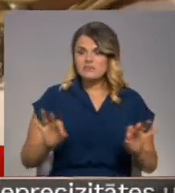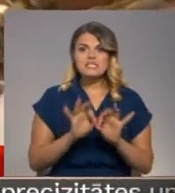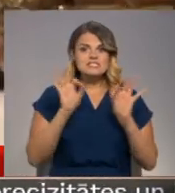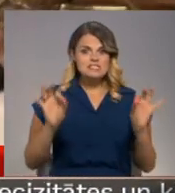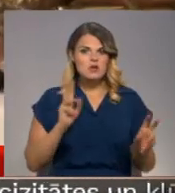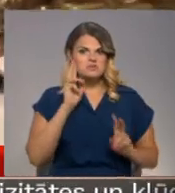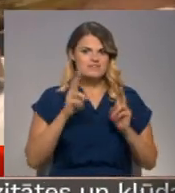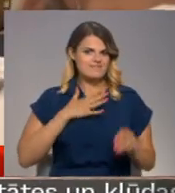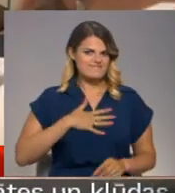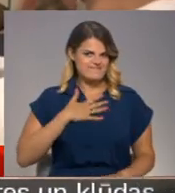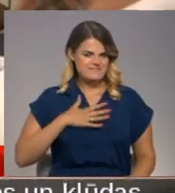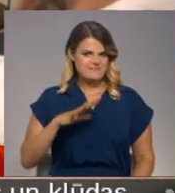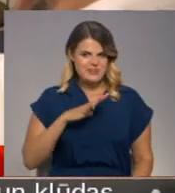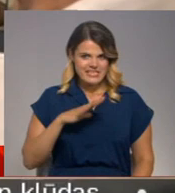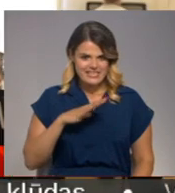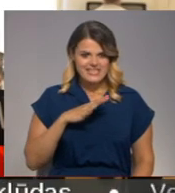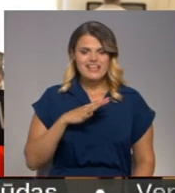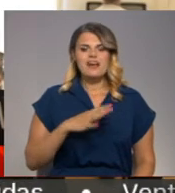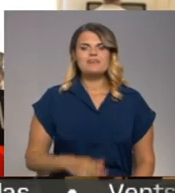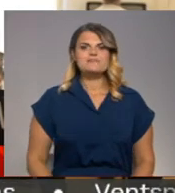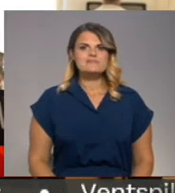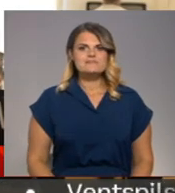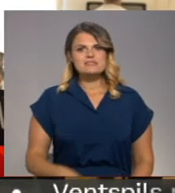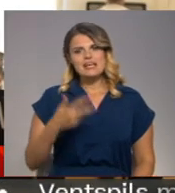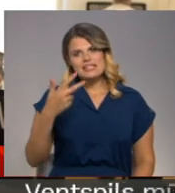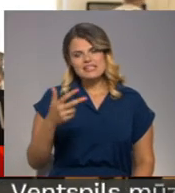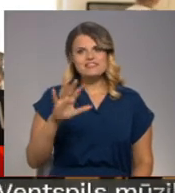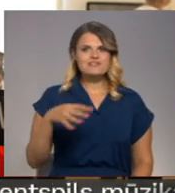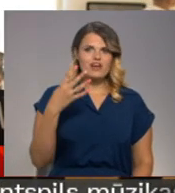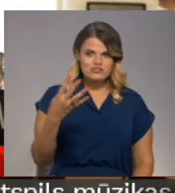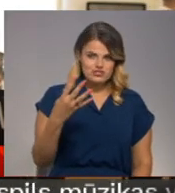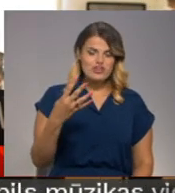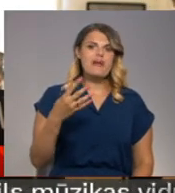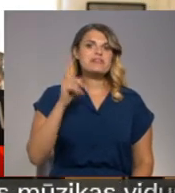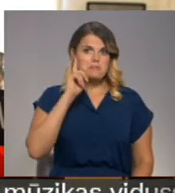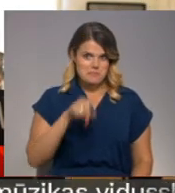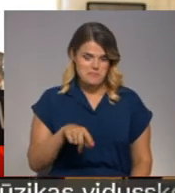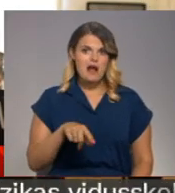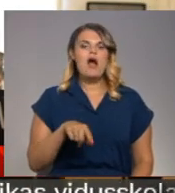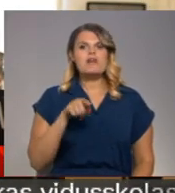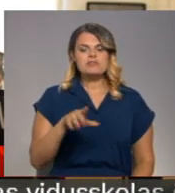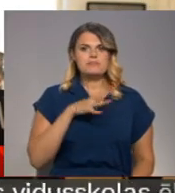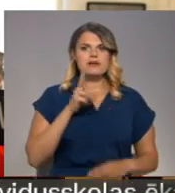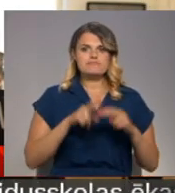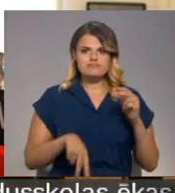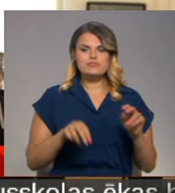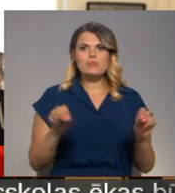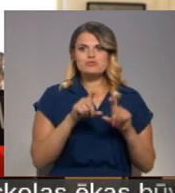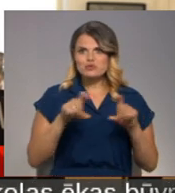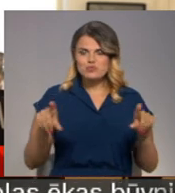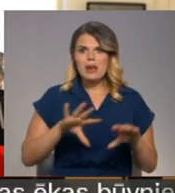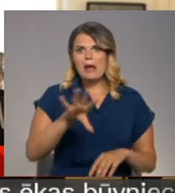sākotnēji skanējums nesot bijis visai labs. Kādi 3-4 matroži, kur prati spēlēt, kur bija bērnu muzikas skolu beiguši,